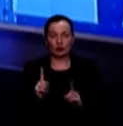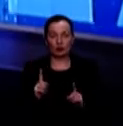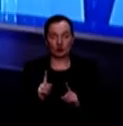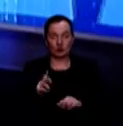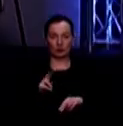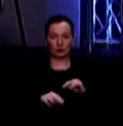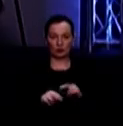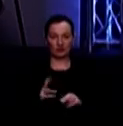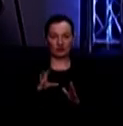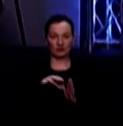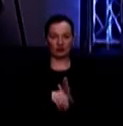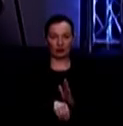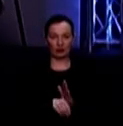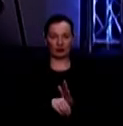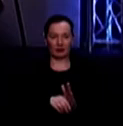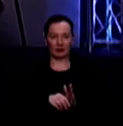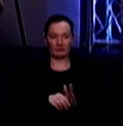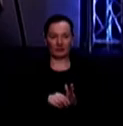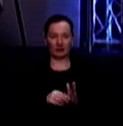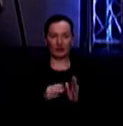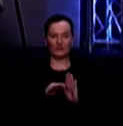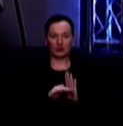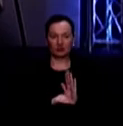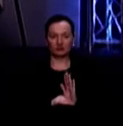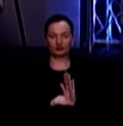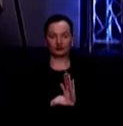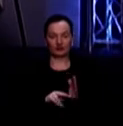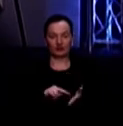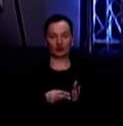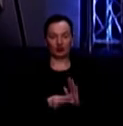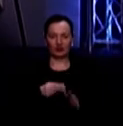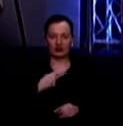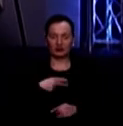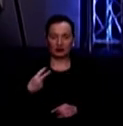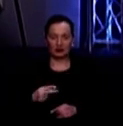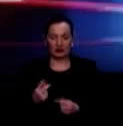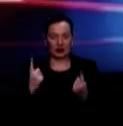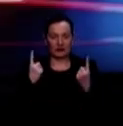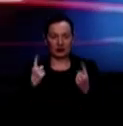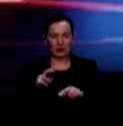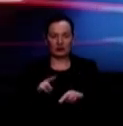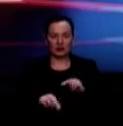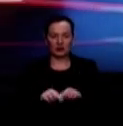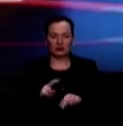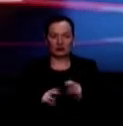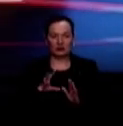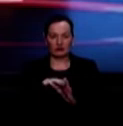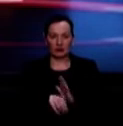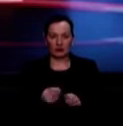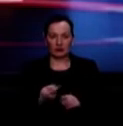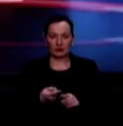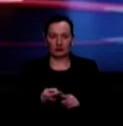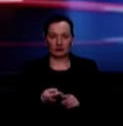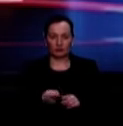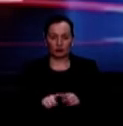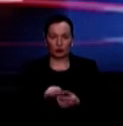рамках стратегії 2020? Які об'єкти? Ви сказали, що капітальне будівництво переважно в рамках цього документа відбувалося. Ну, у мене, на жаль, нема